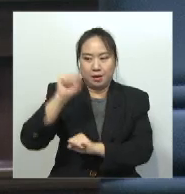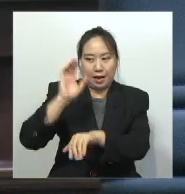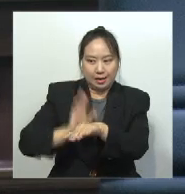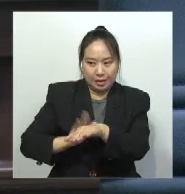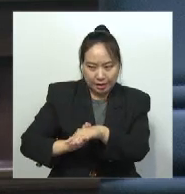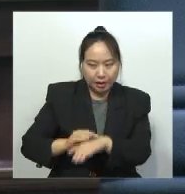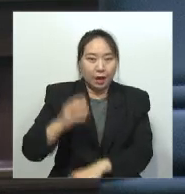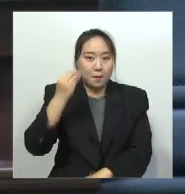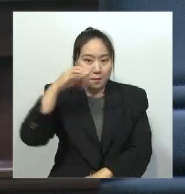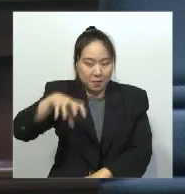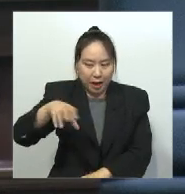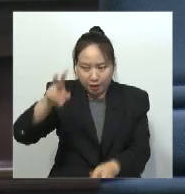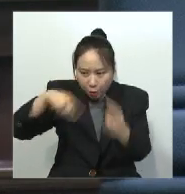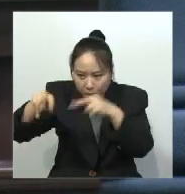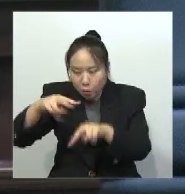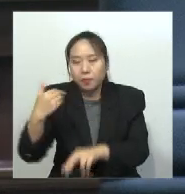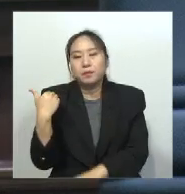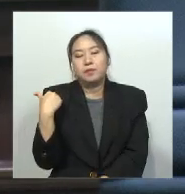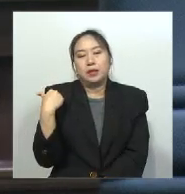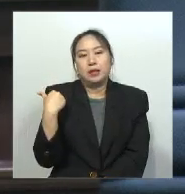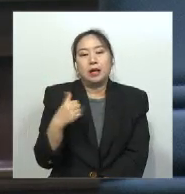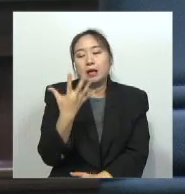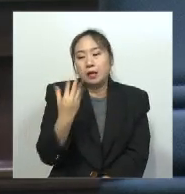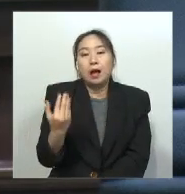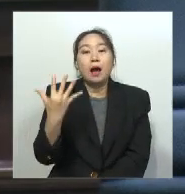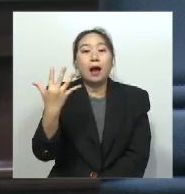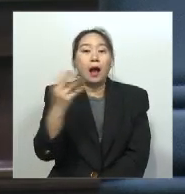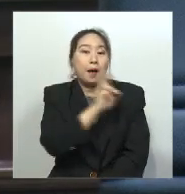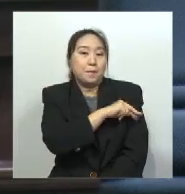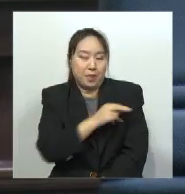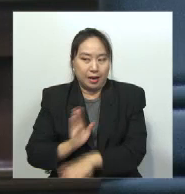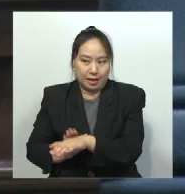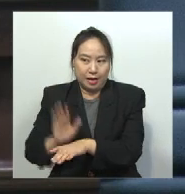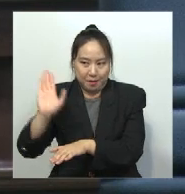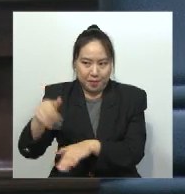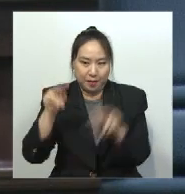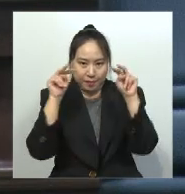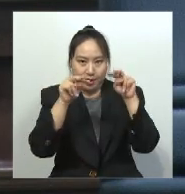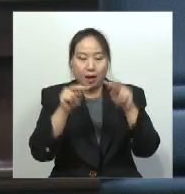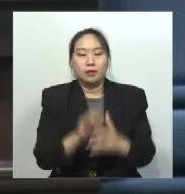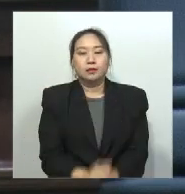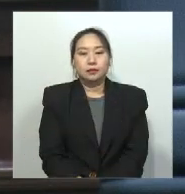ด้วยอีก5คนเนี่ยที่เป็นแพทย์เนี่ยได้รับหมายเรียกไปเป็นพยานนะครับ